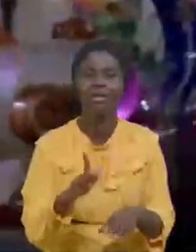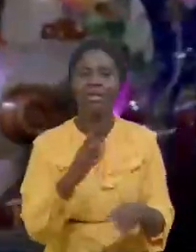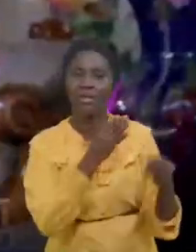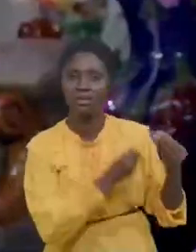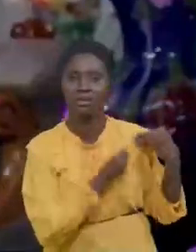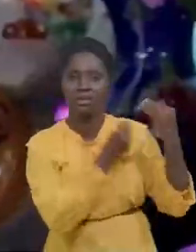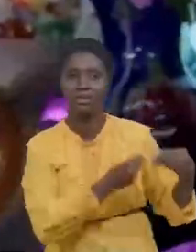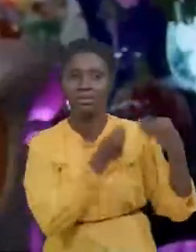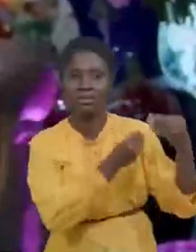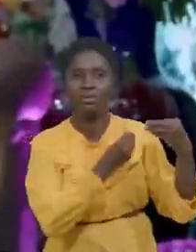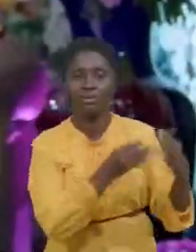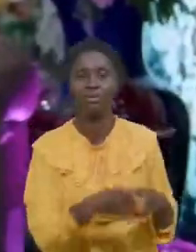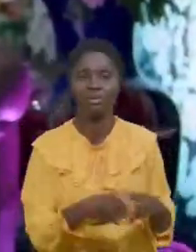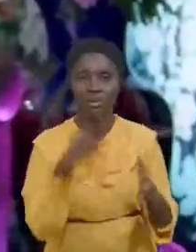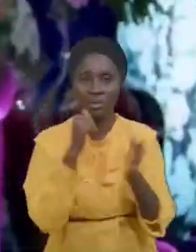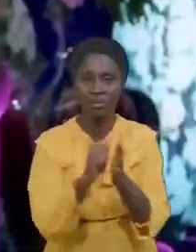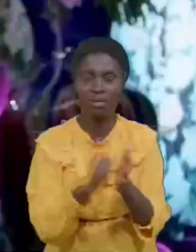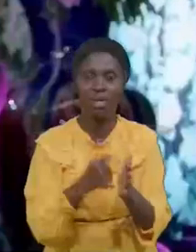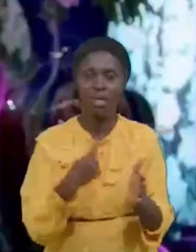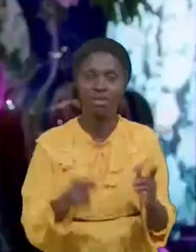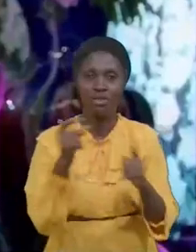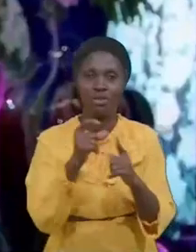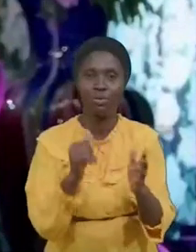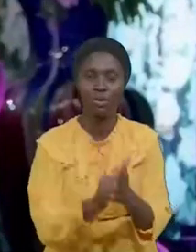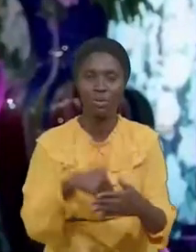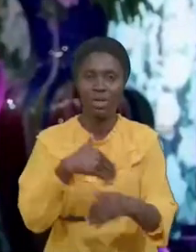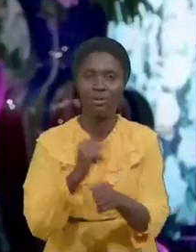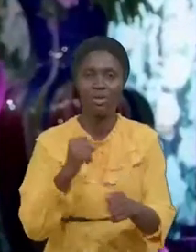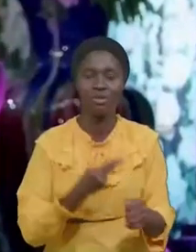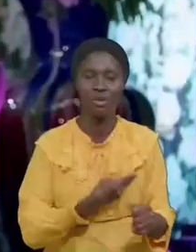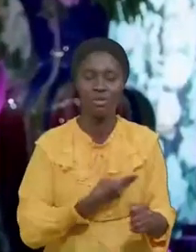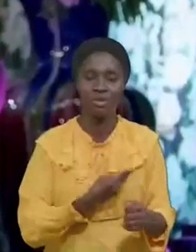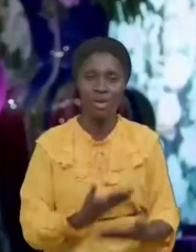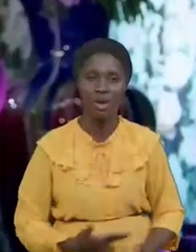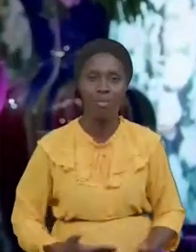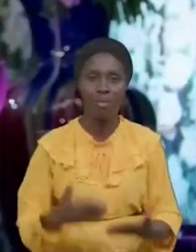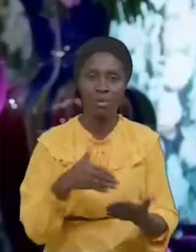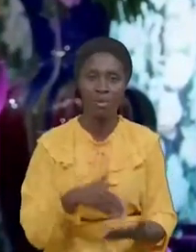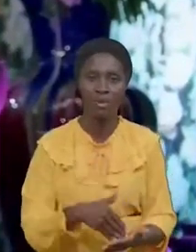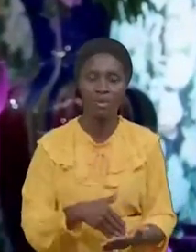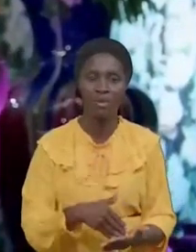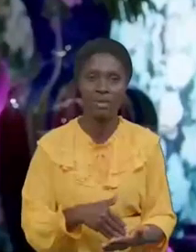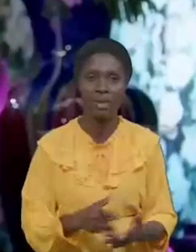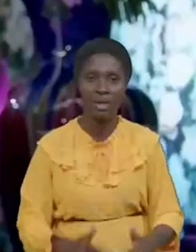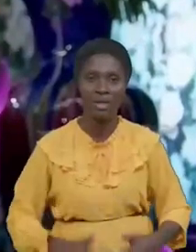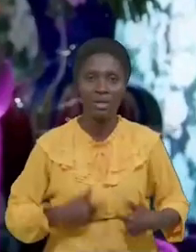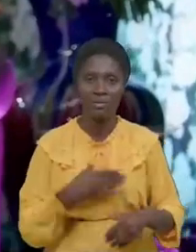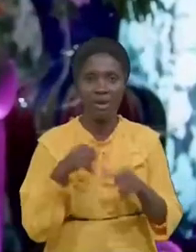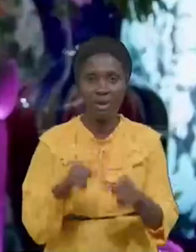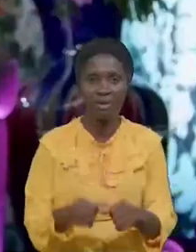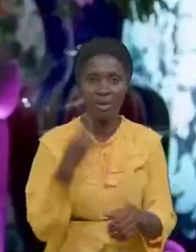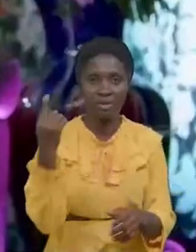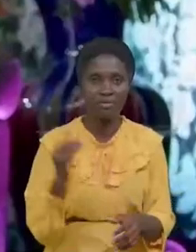La parole qui nous fait naître de nouveau vie éternellement.